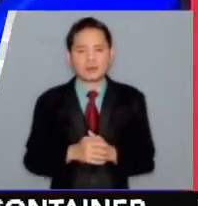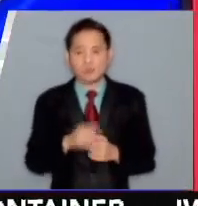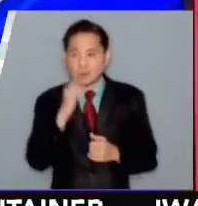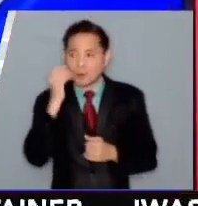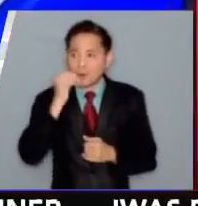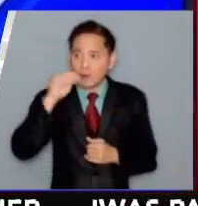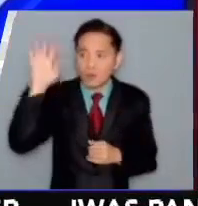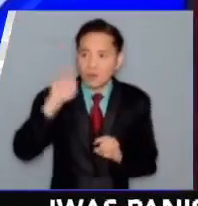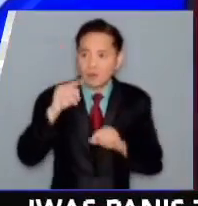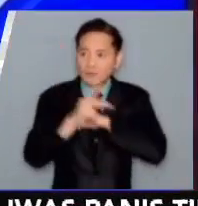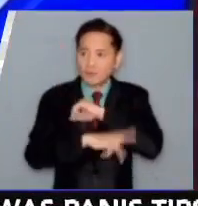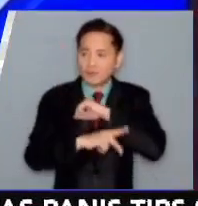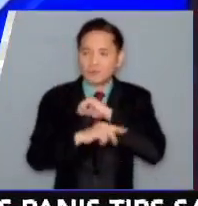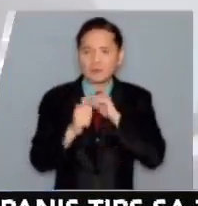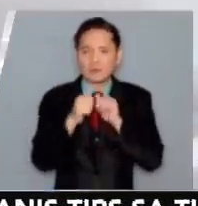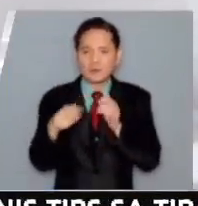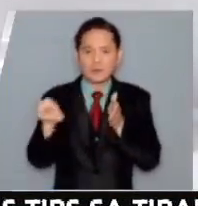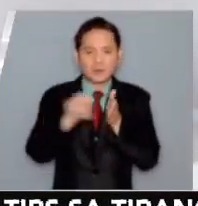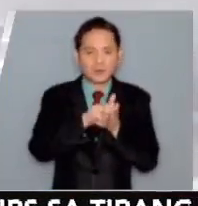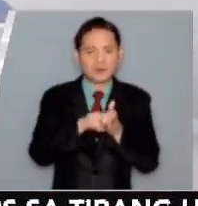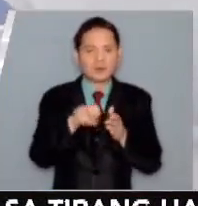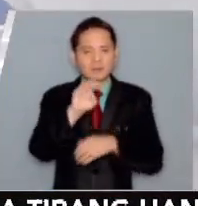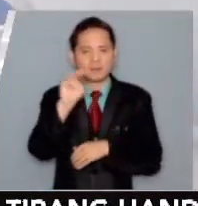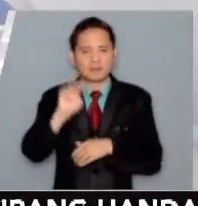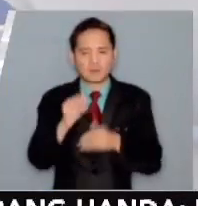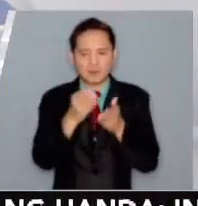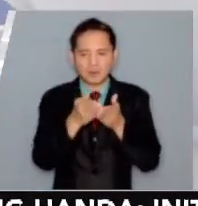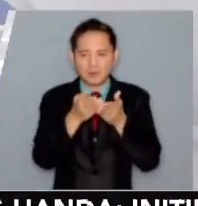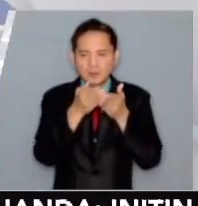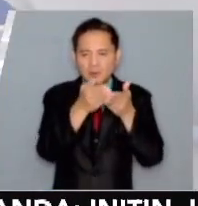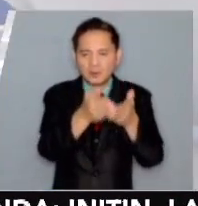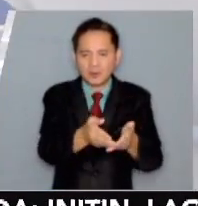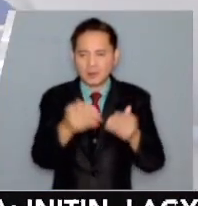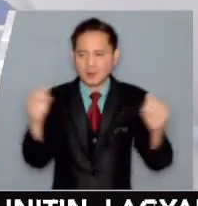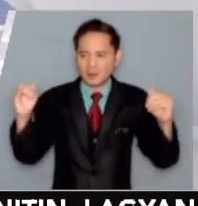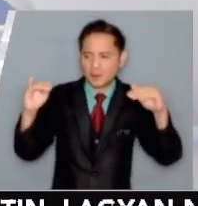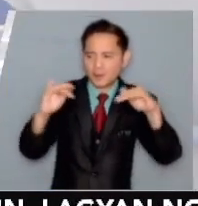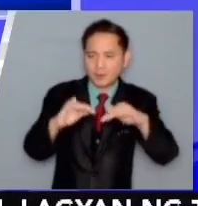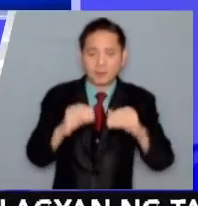ang unang balita live ni Darlene Tai. Darlene!